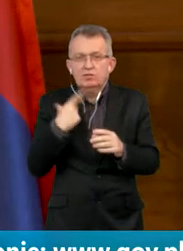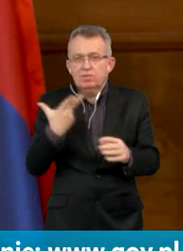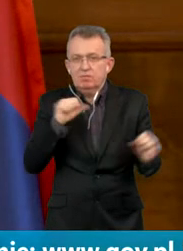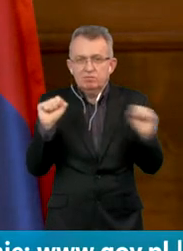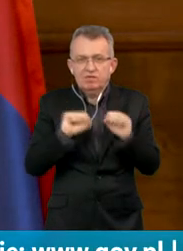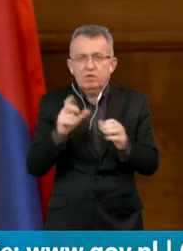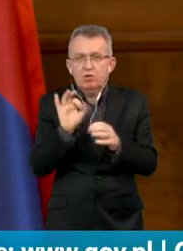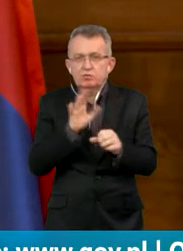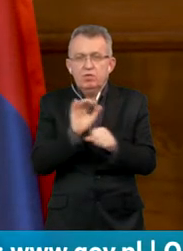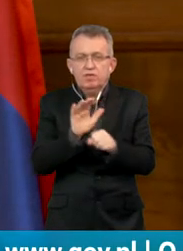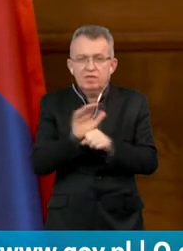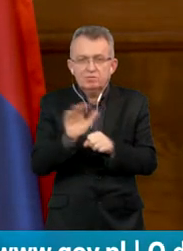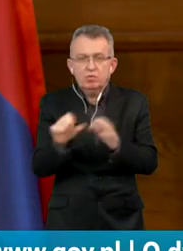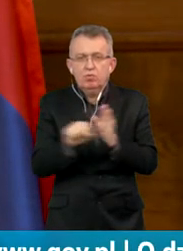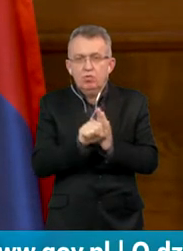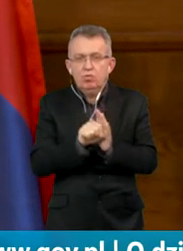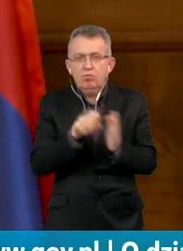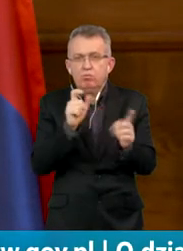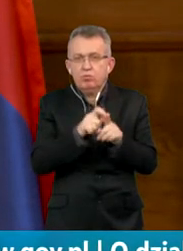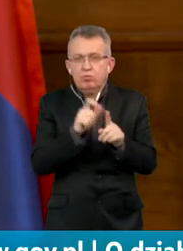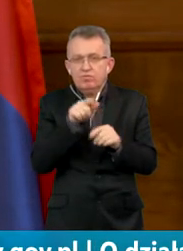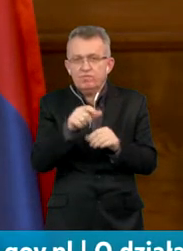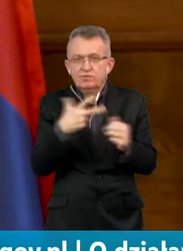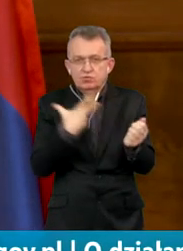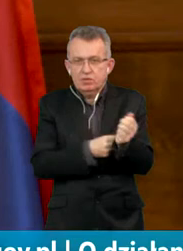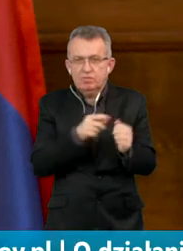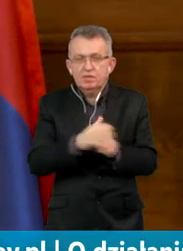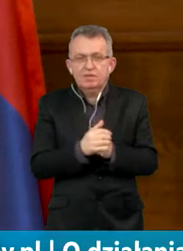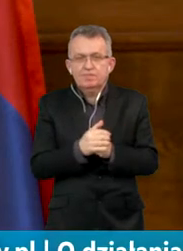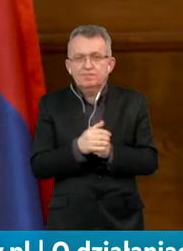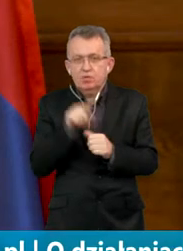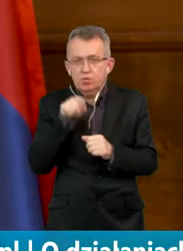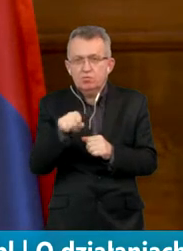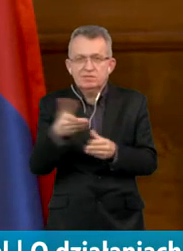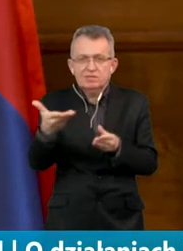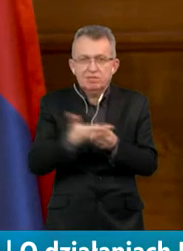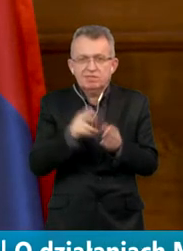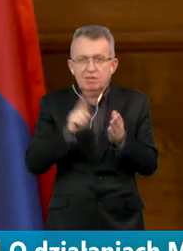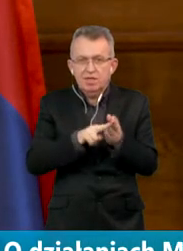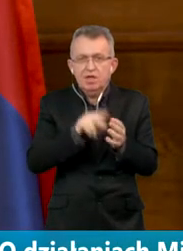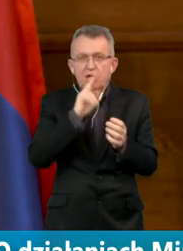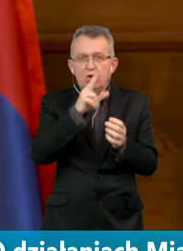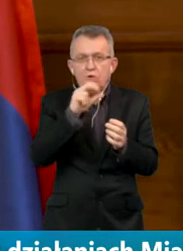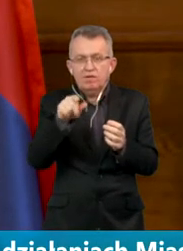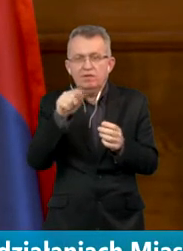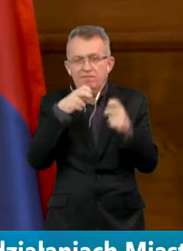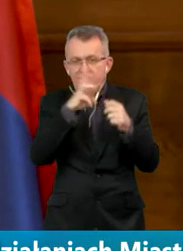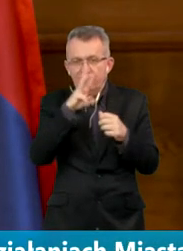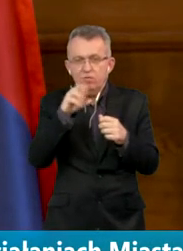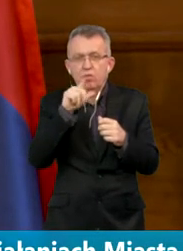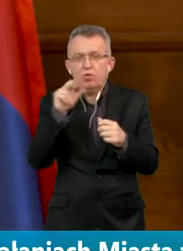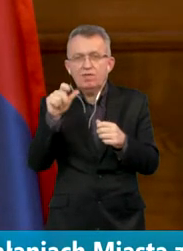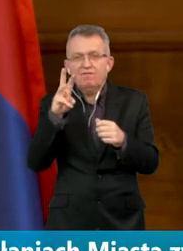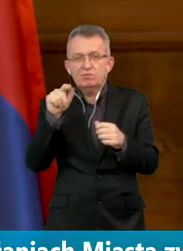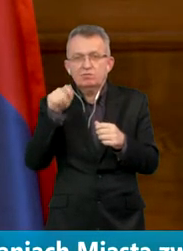jeżeli chodzi o transport do punktów szczepień. Tutaj zapraszam na stronę koronawirus.szczecin.pl w